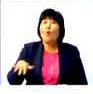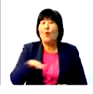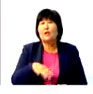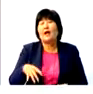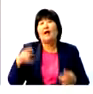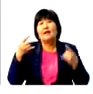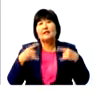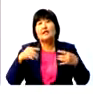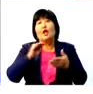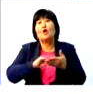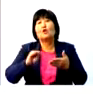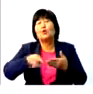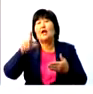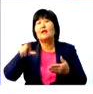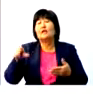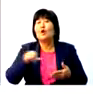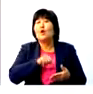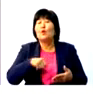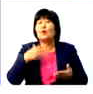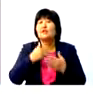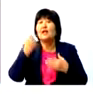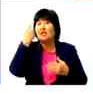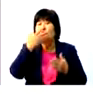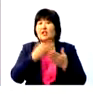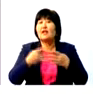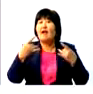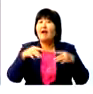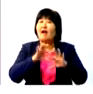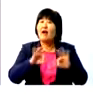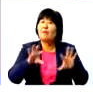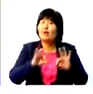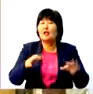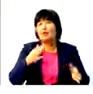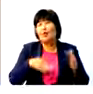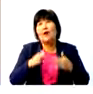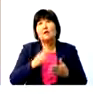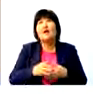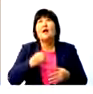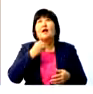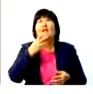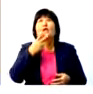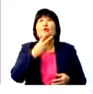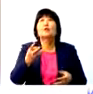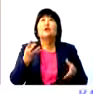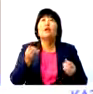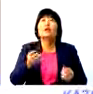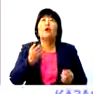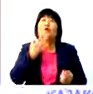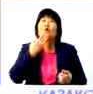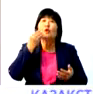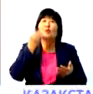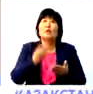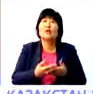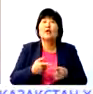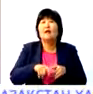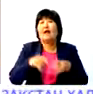облыстың тележурналистерді өздерінің жеке-жеке хабарларыменен осы қуантып жүр. Жақсыны көрмекке ендеше ұлттың ұлы мұратын